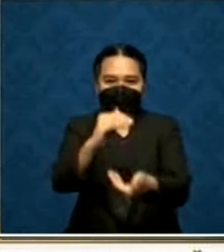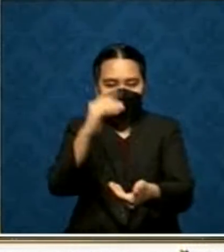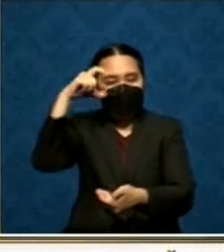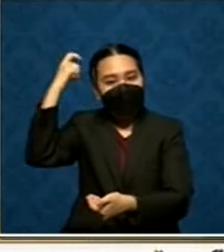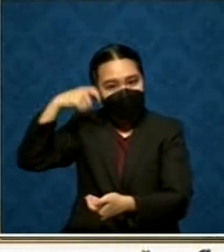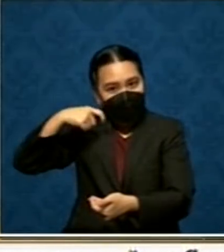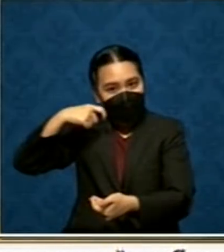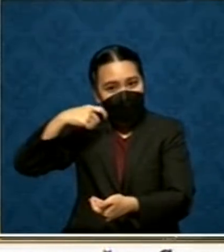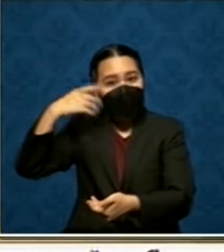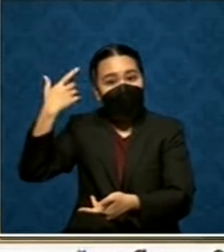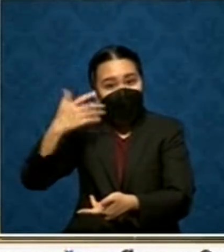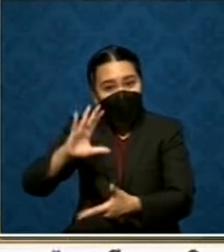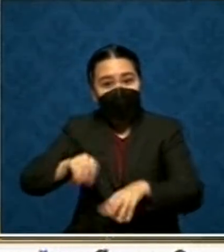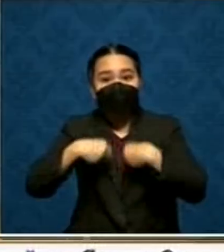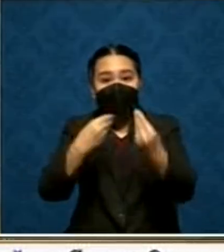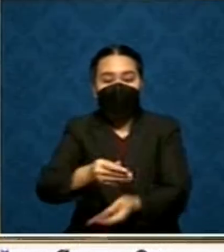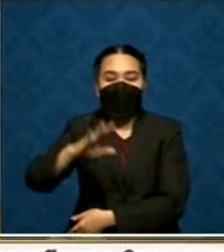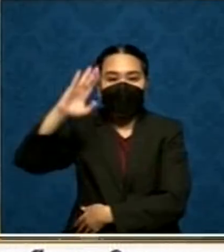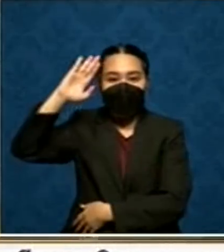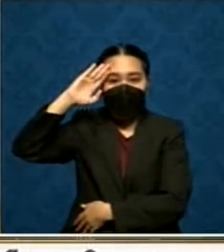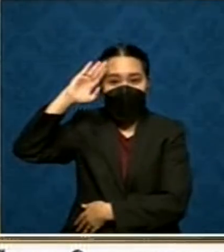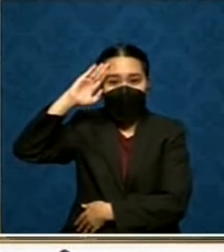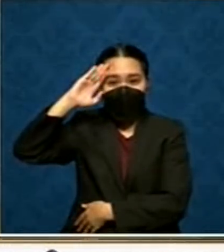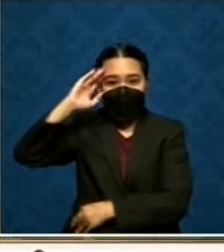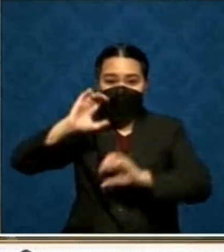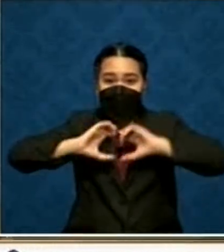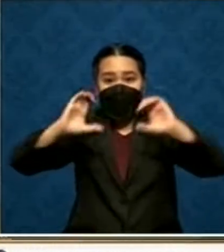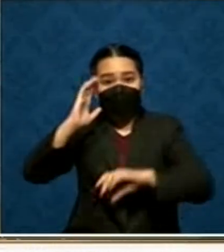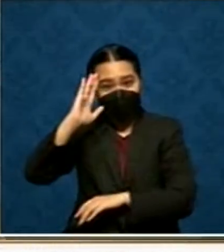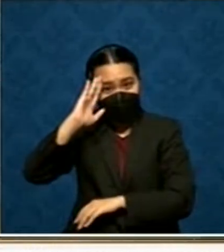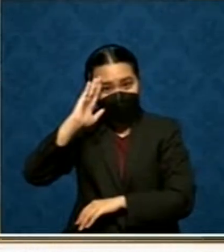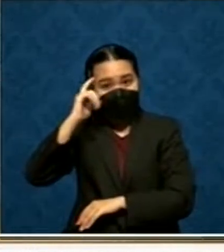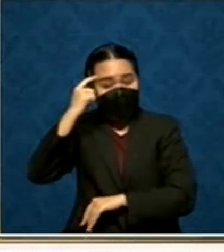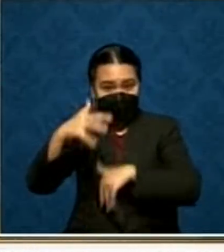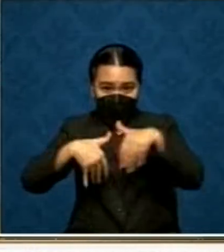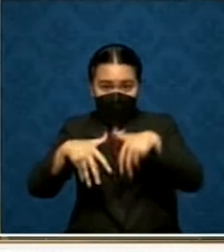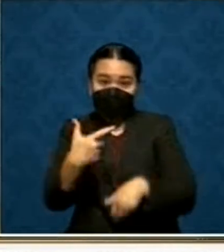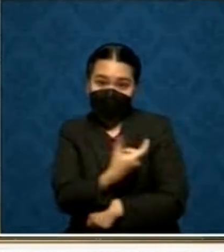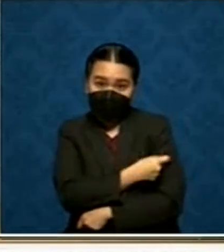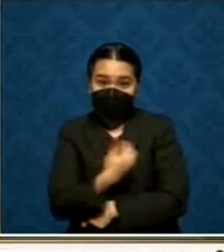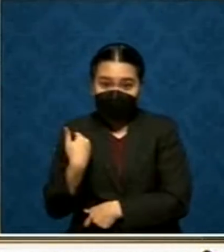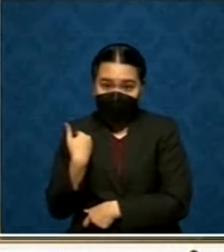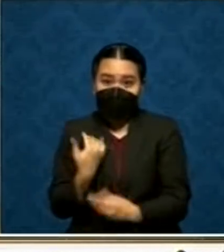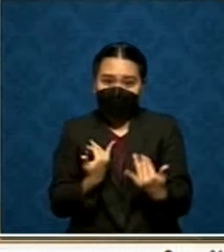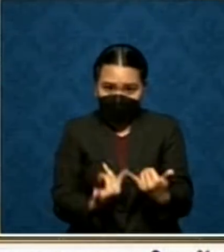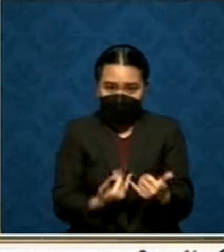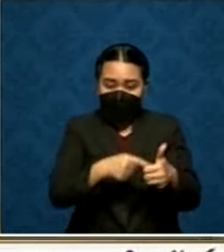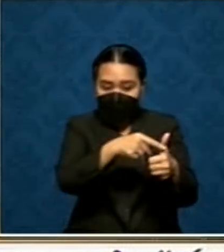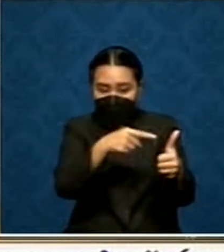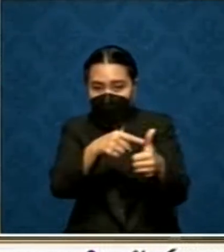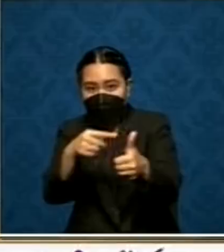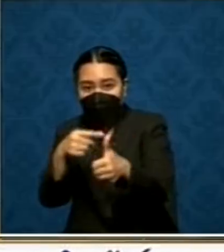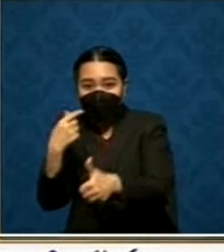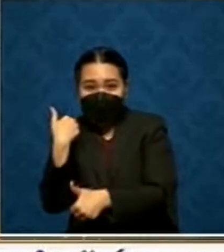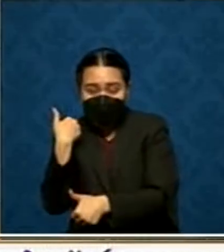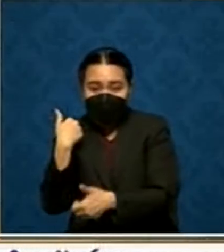แล้วไปมอบใหกรัฐบาลตัอ ท่านแน่ใจไมวามัจะไปถึงม ประรชนค่อยู่ Care ปอ